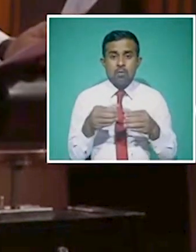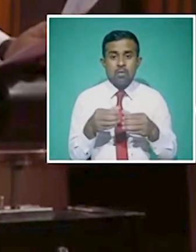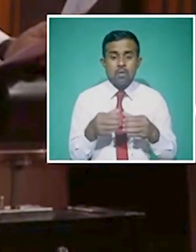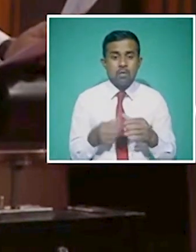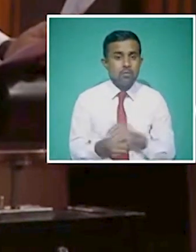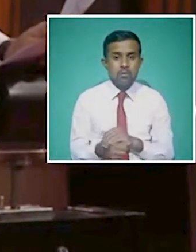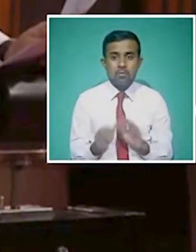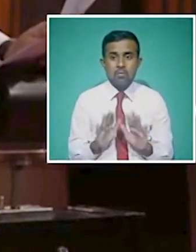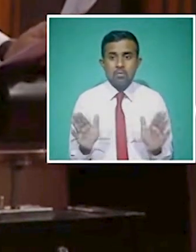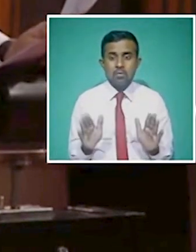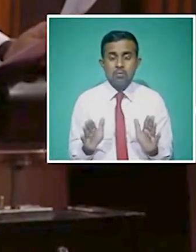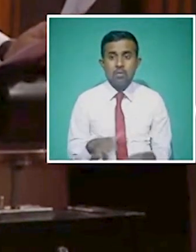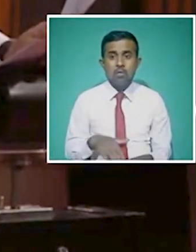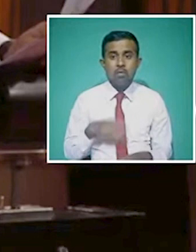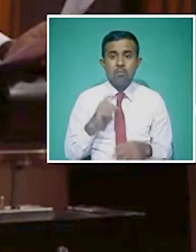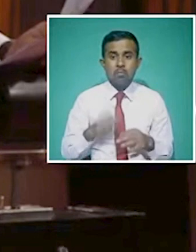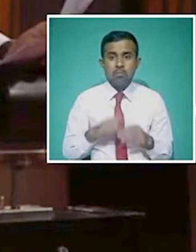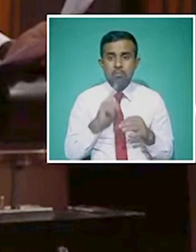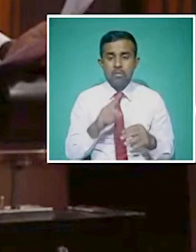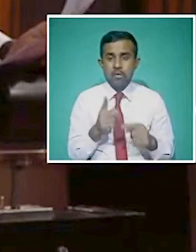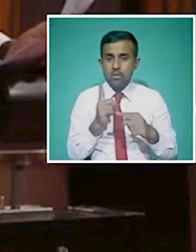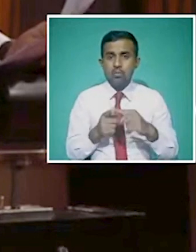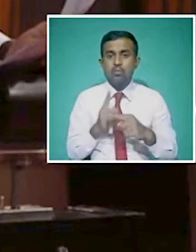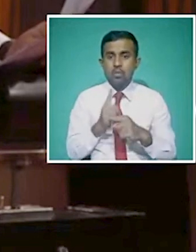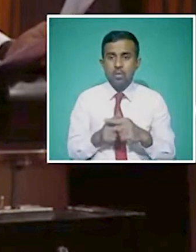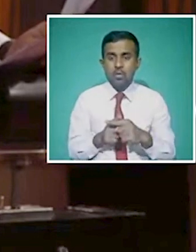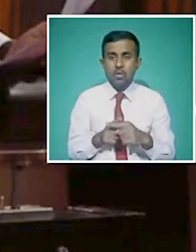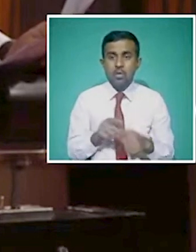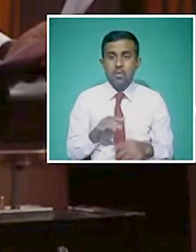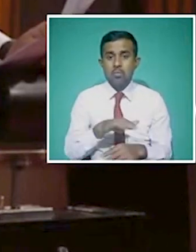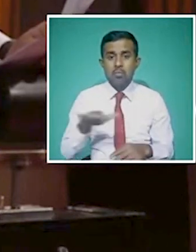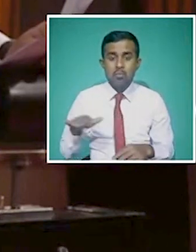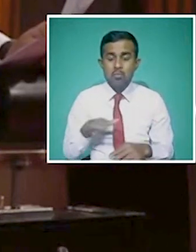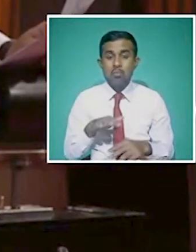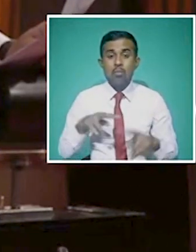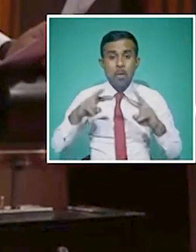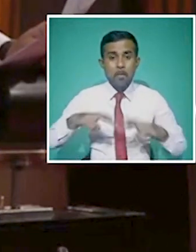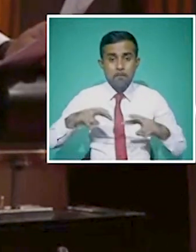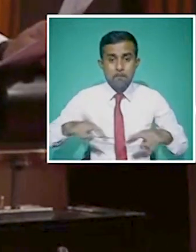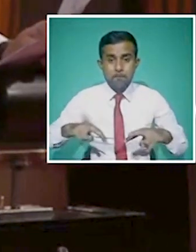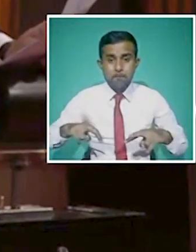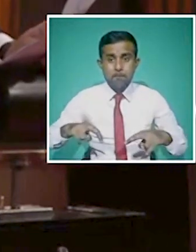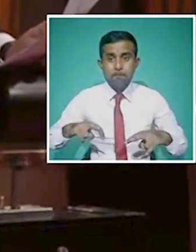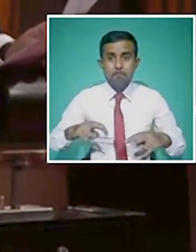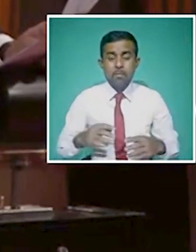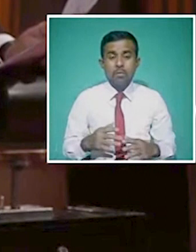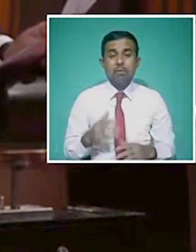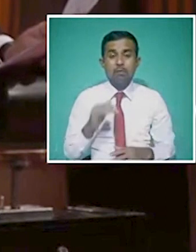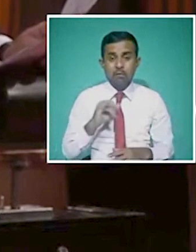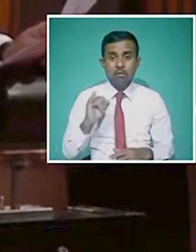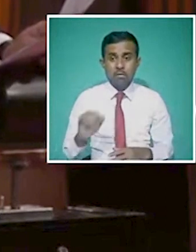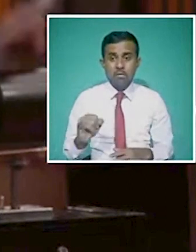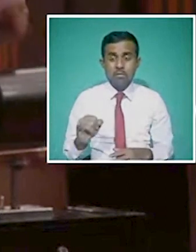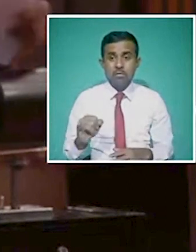පෙනී හිටින්නේ මම මේක ප්‍රධාන වශයෙන් කියන්නේ මේ එක උදාහරණයක් භූවිද්‍යා හා පතල් අමාත්‍ය පතල් කර්මාන්ත කියන කොච්චර දූෂිතද